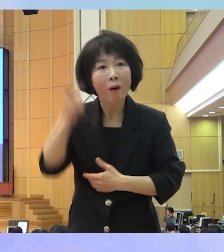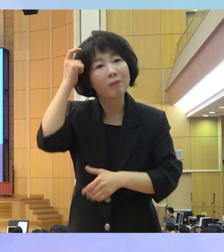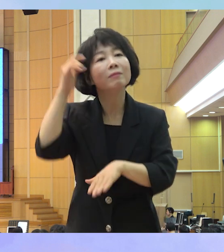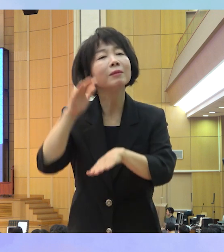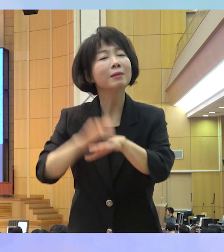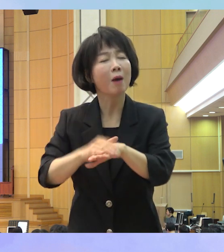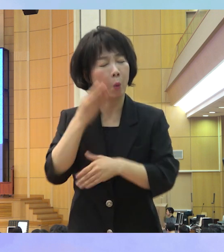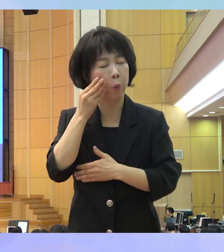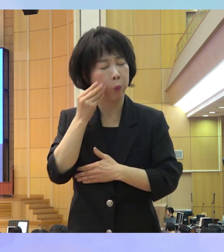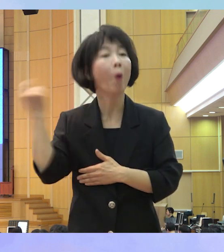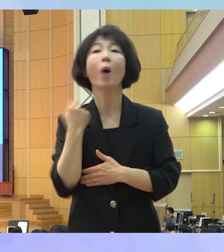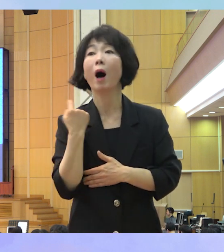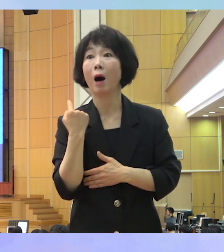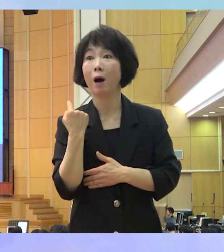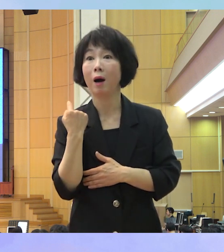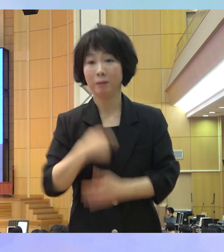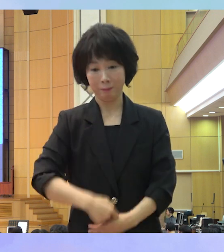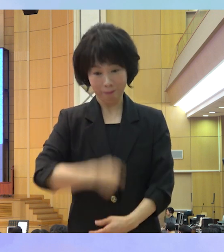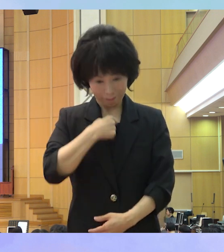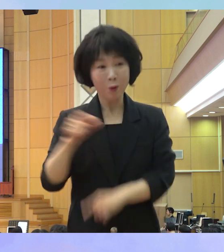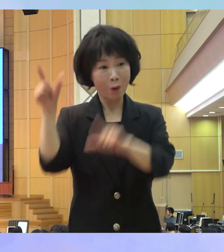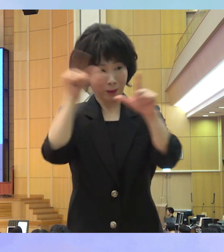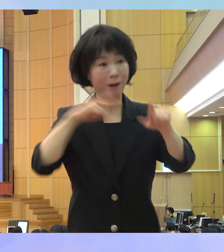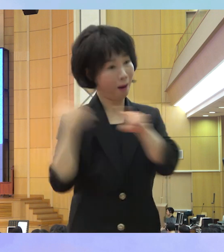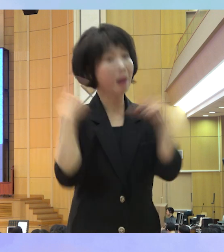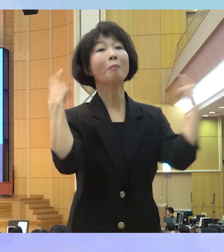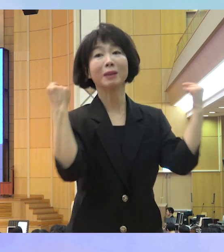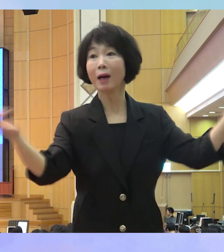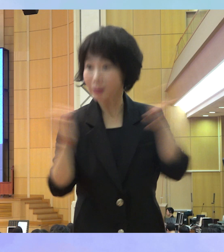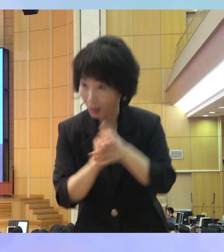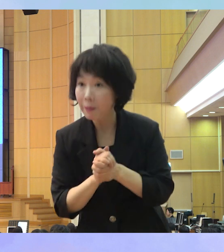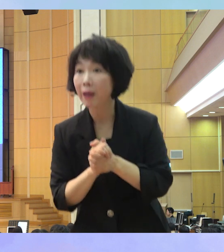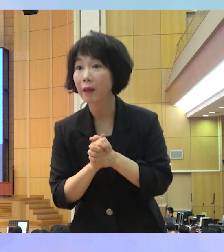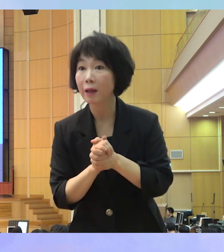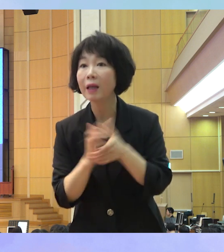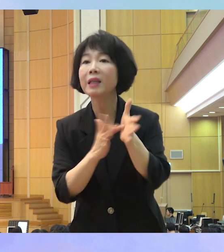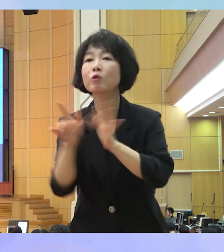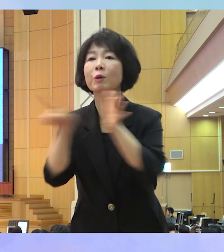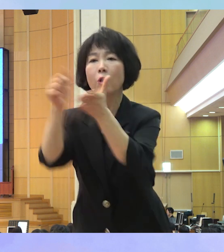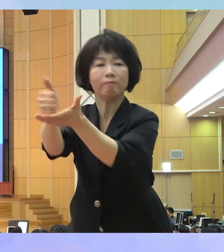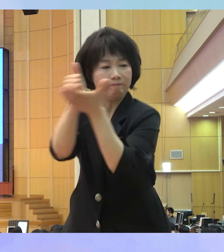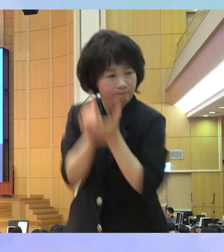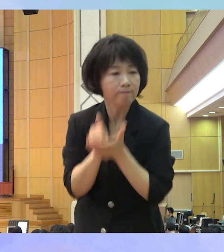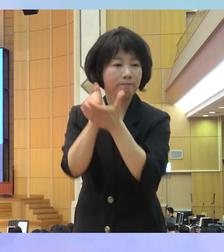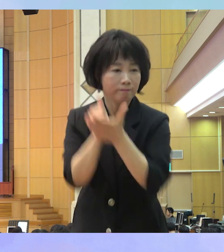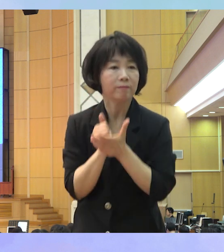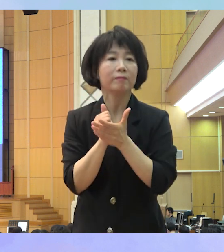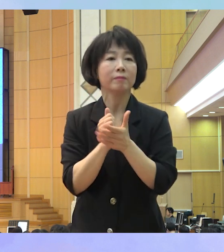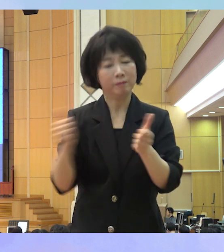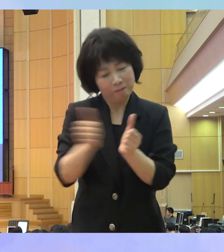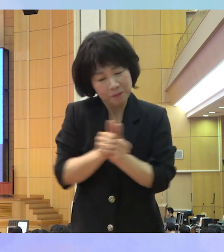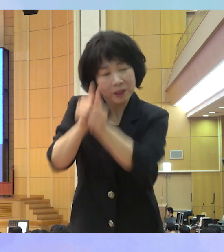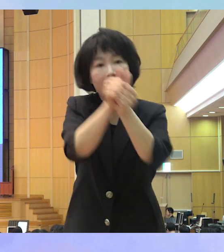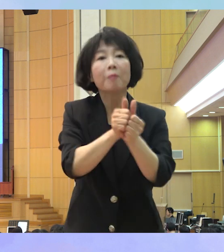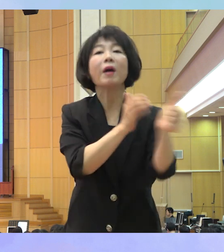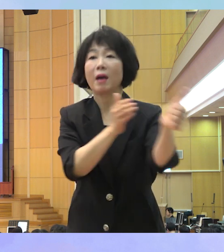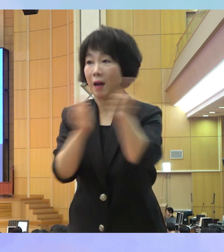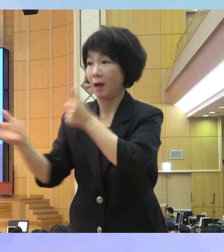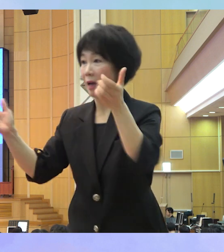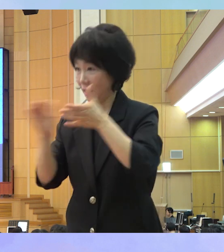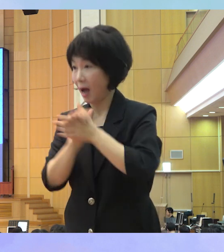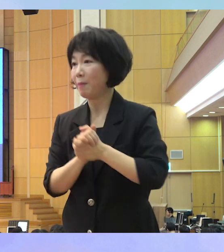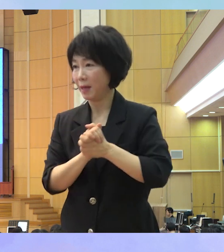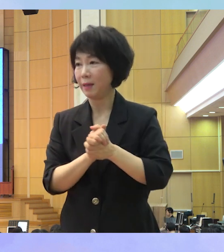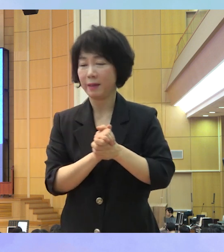사는 거예요. 그게 의롭게 사는 겁니다. 성경적으로는. 그랬을 때 성경적으로 우리가 효를